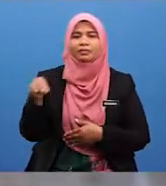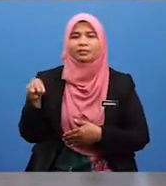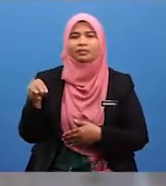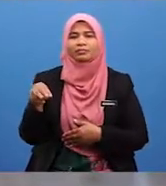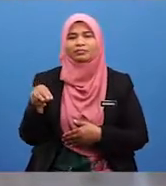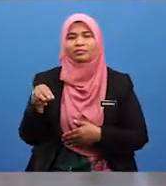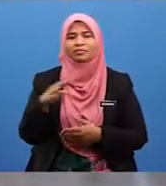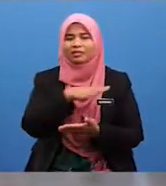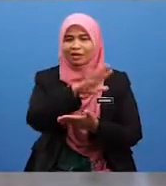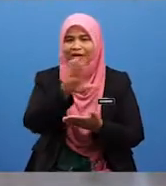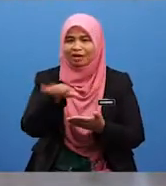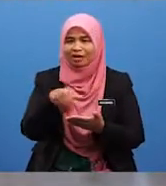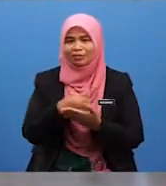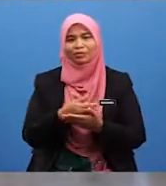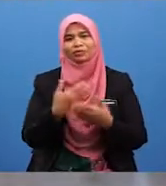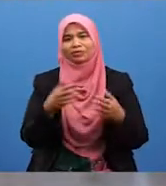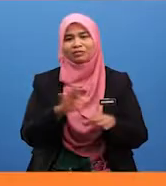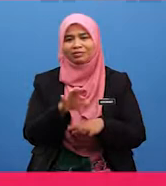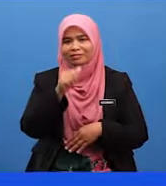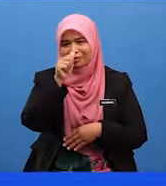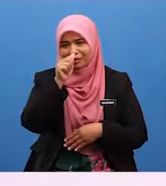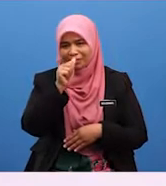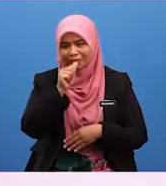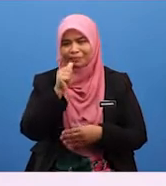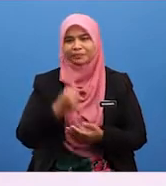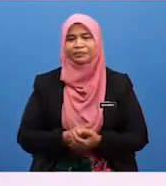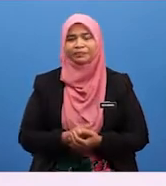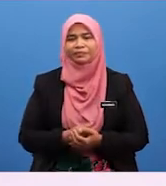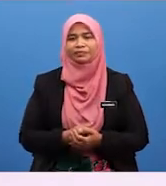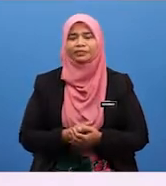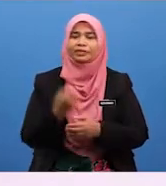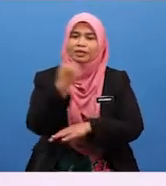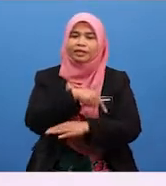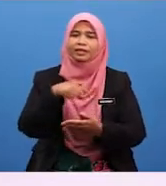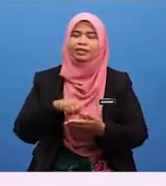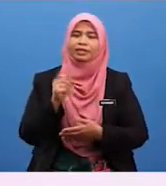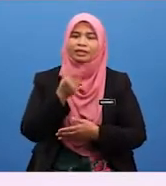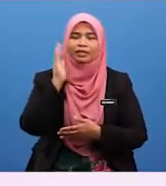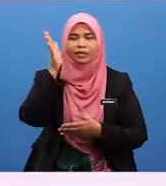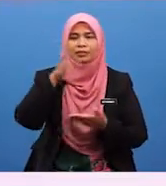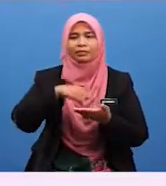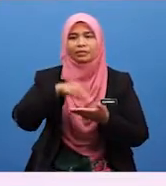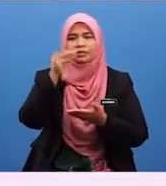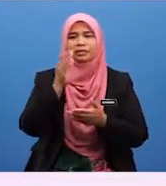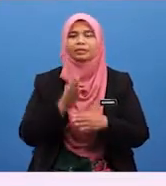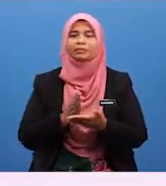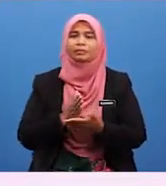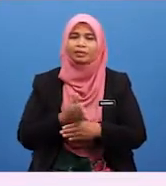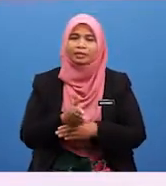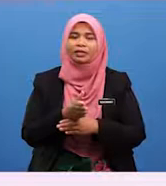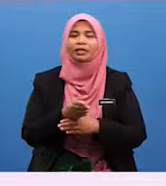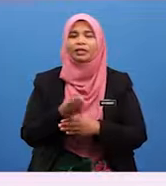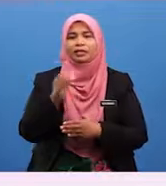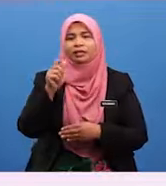tidak sabar. Hari ini kita akan belajar bidang akidah bertajuk Beriman